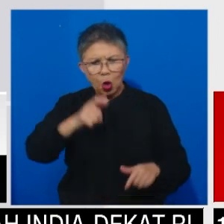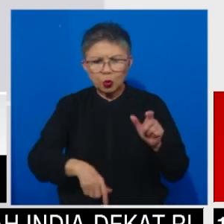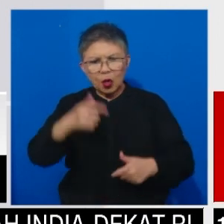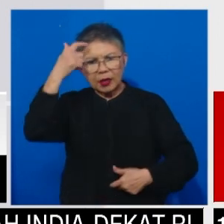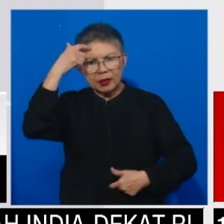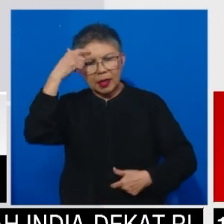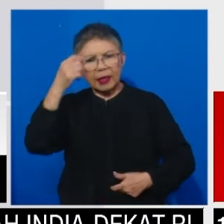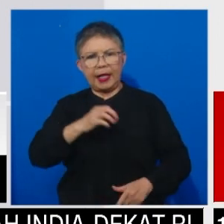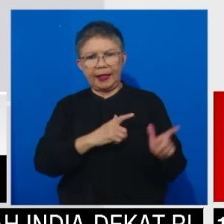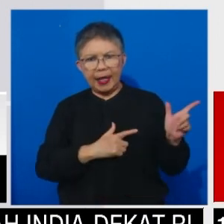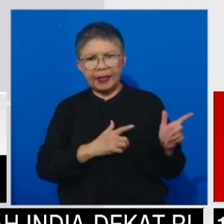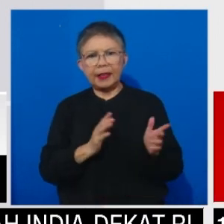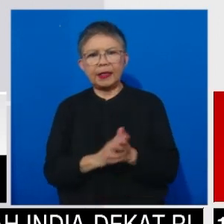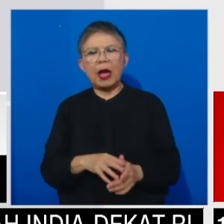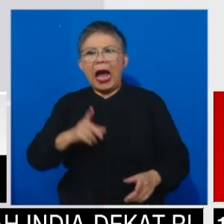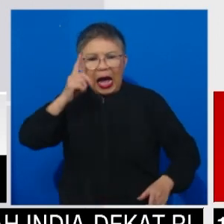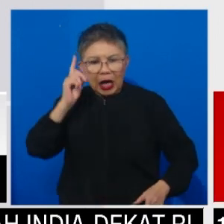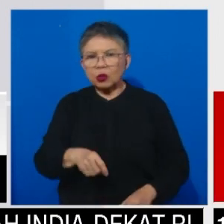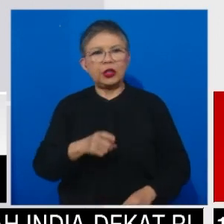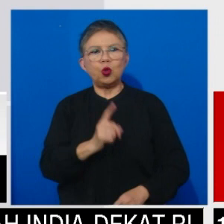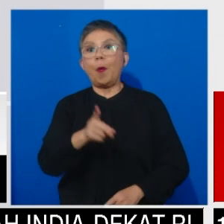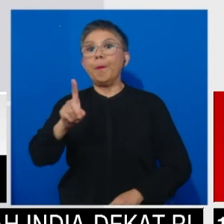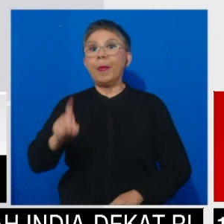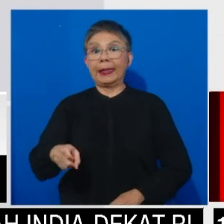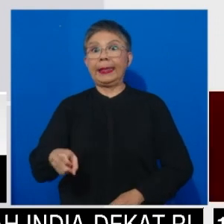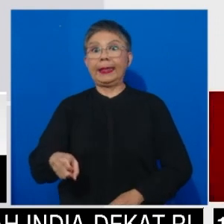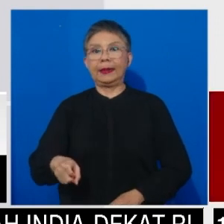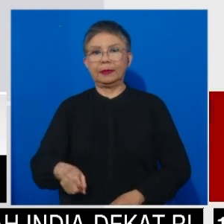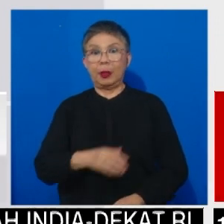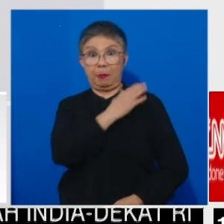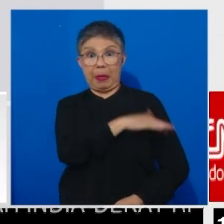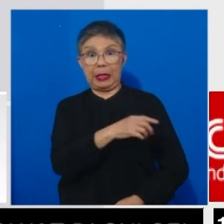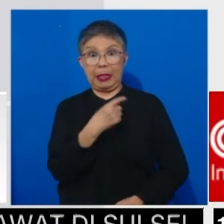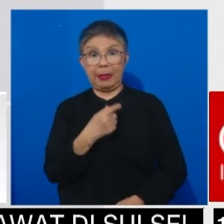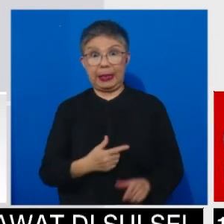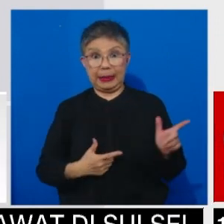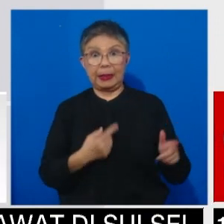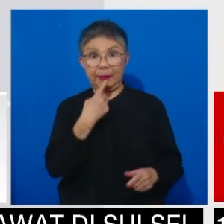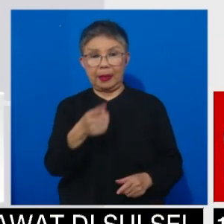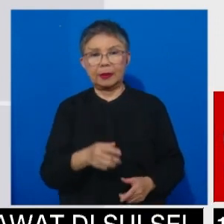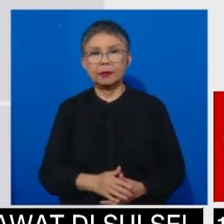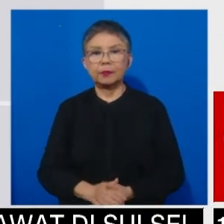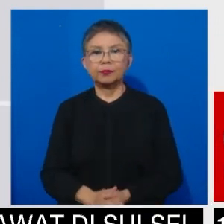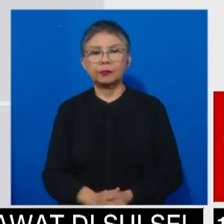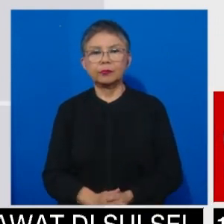merupakan anggota TNI pantas dihukum mati. Tim Liputan, CNN Indonesia.